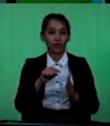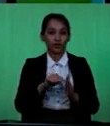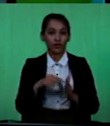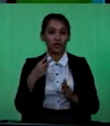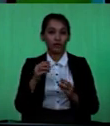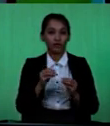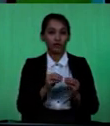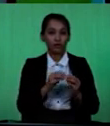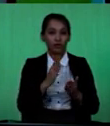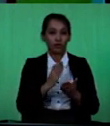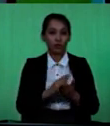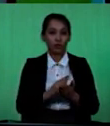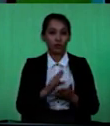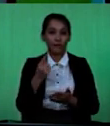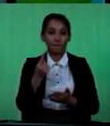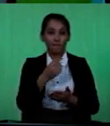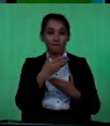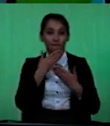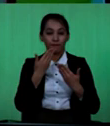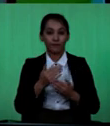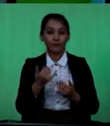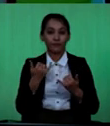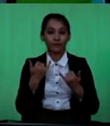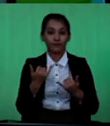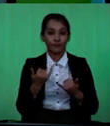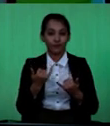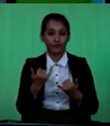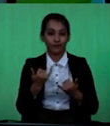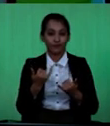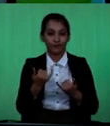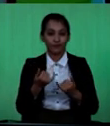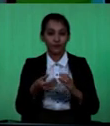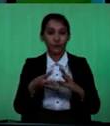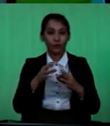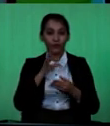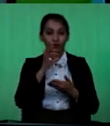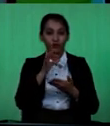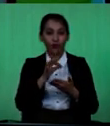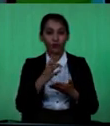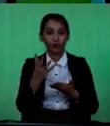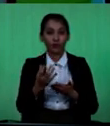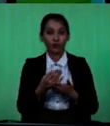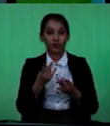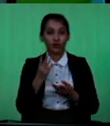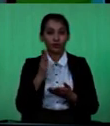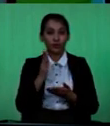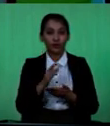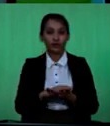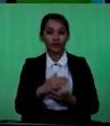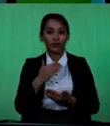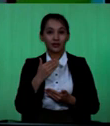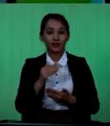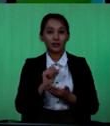bor, lekin unda birlik yo'q. Ana endi bularning yig'indisini topishimiz lozim ekan. Siz